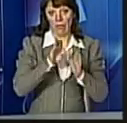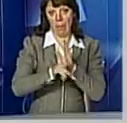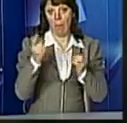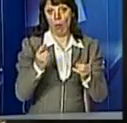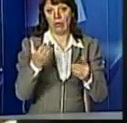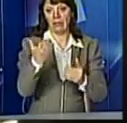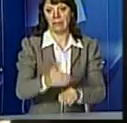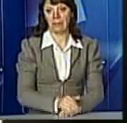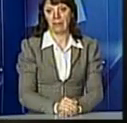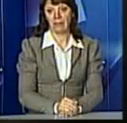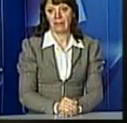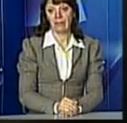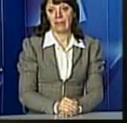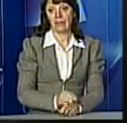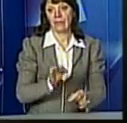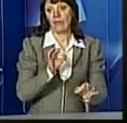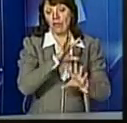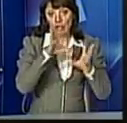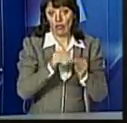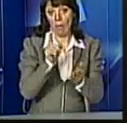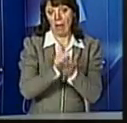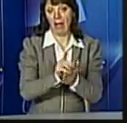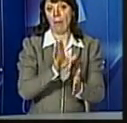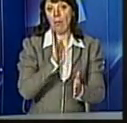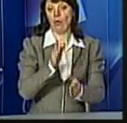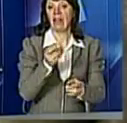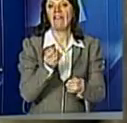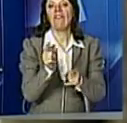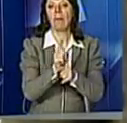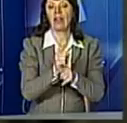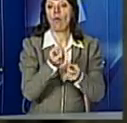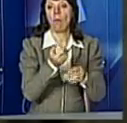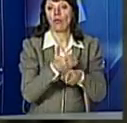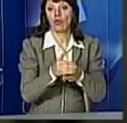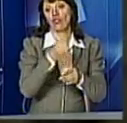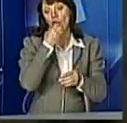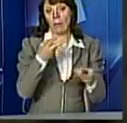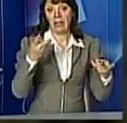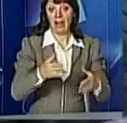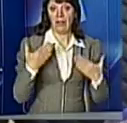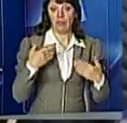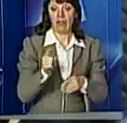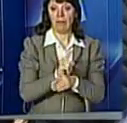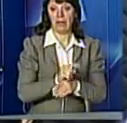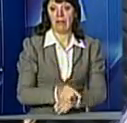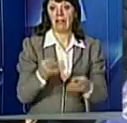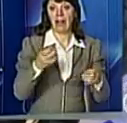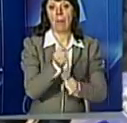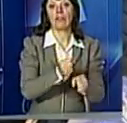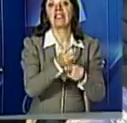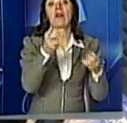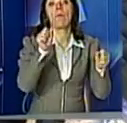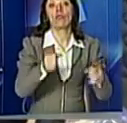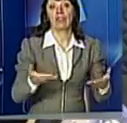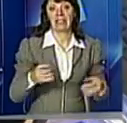нормально доси свят всього має бути в міру потрошки добретба почувати в міру треба працювати скільки